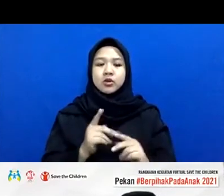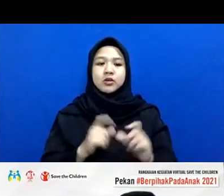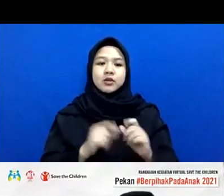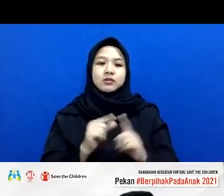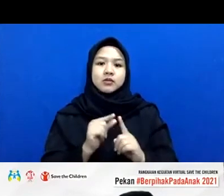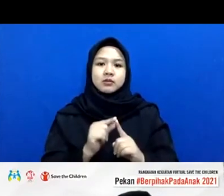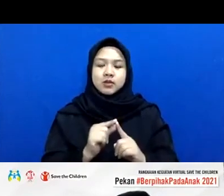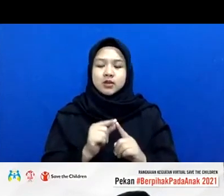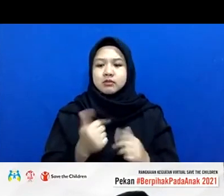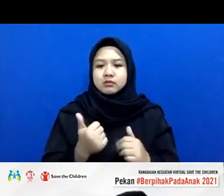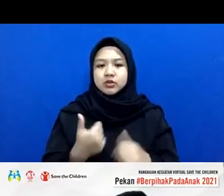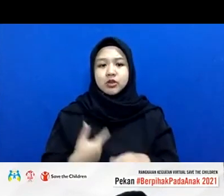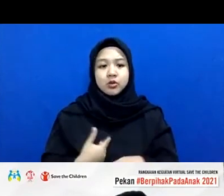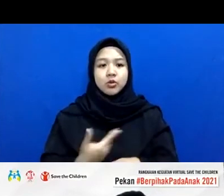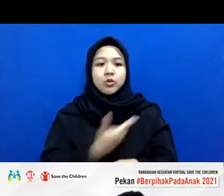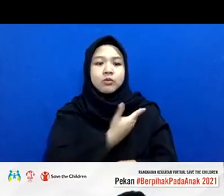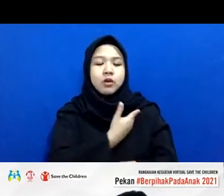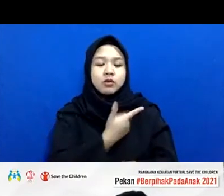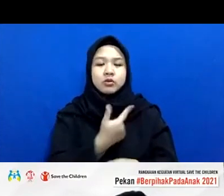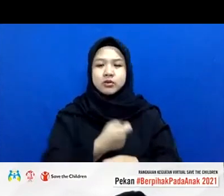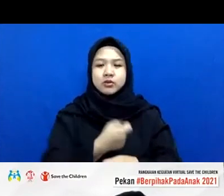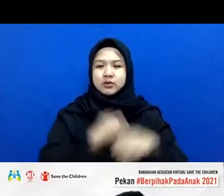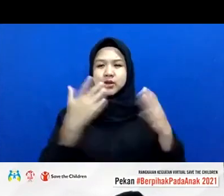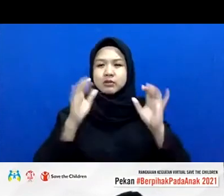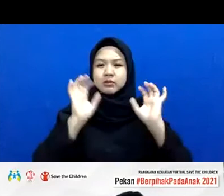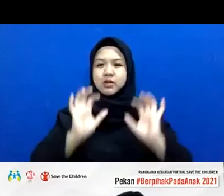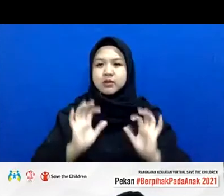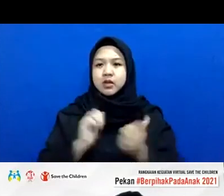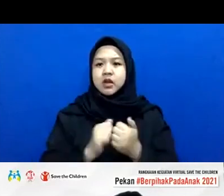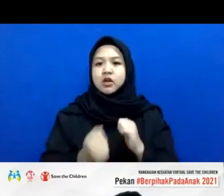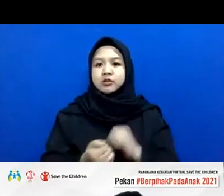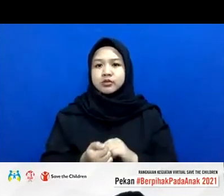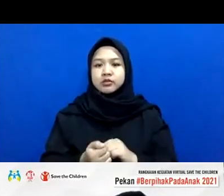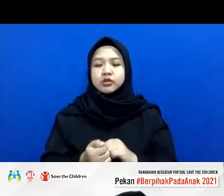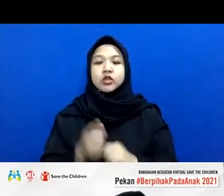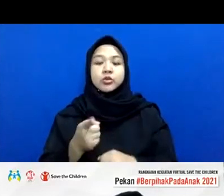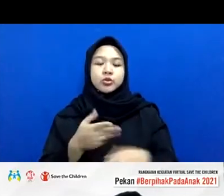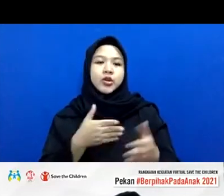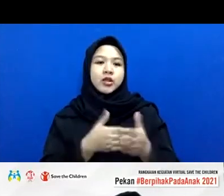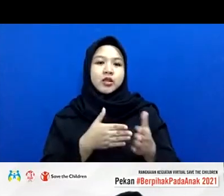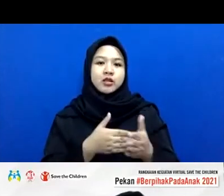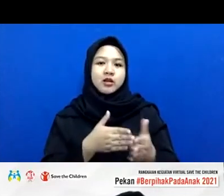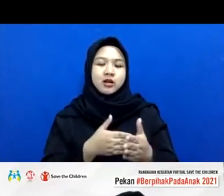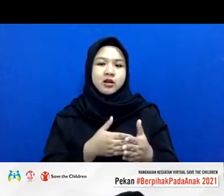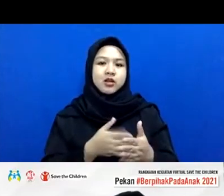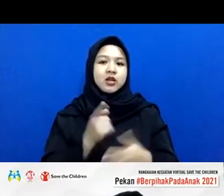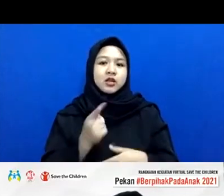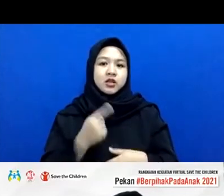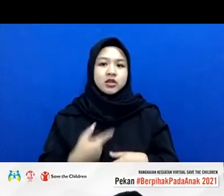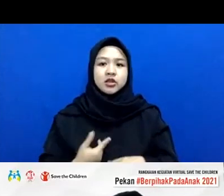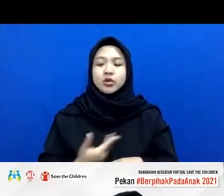itu banyak di korban, dan korban itu jelas multi kasus. Itu juga menjadi tantangan. Dia juga sebagai korban